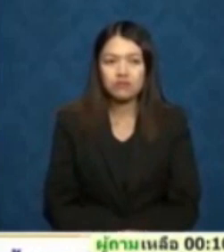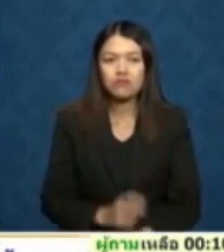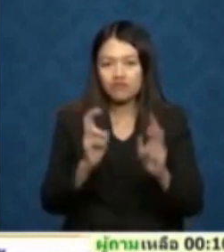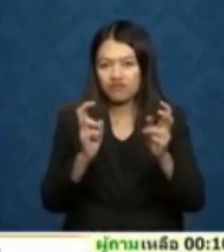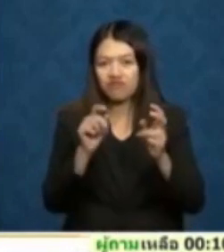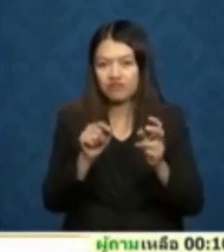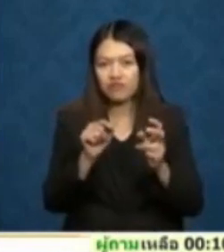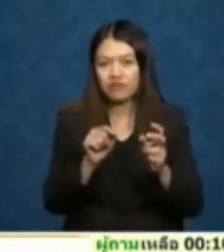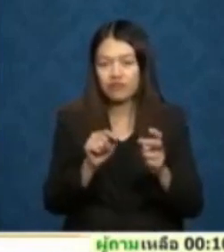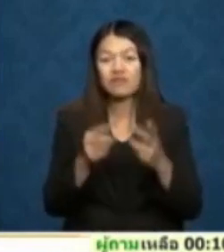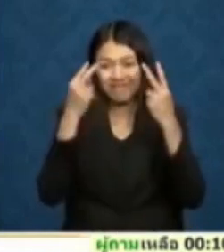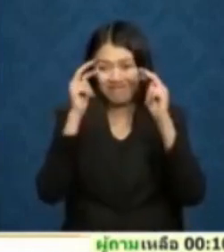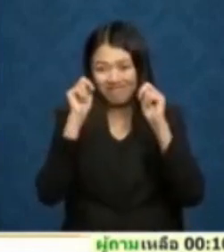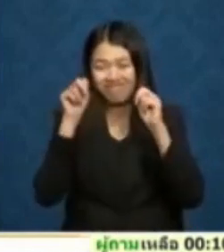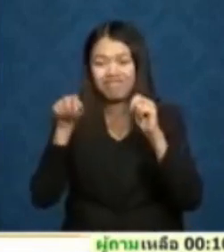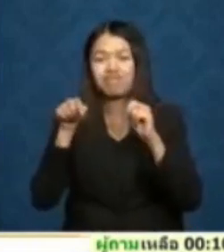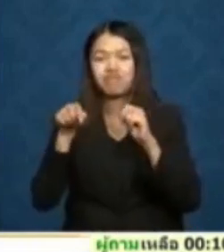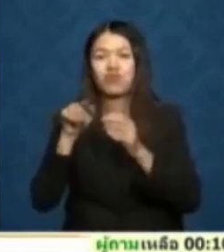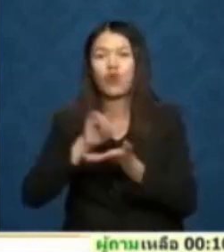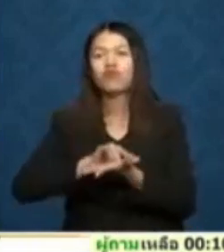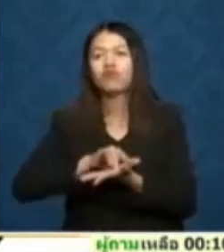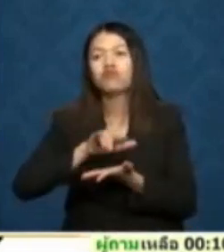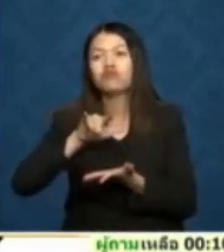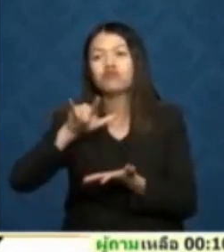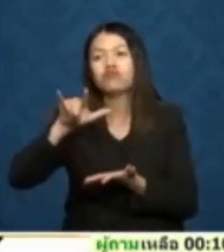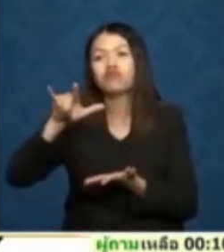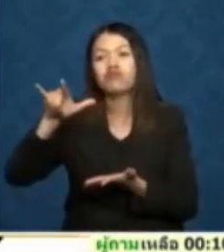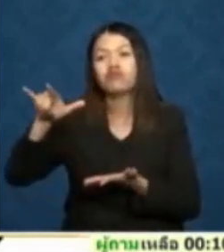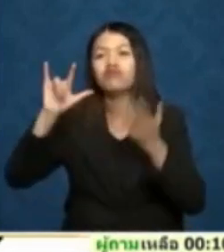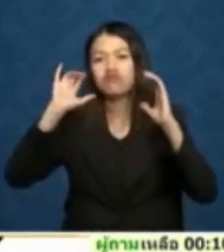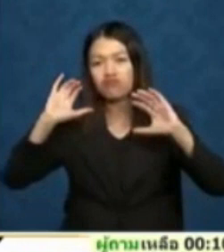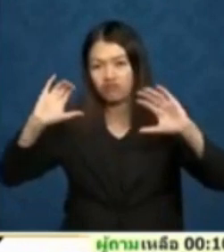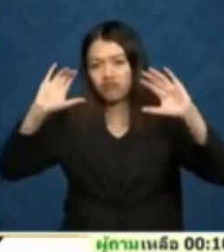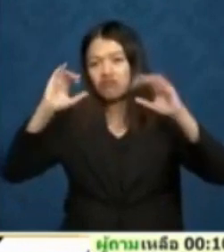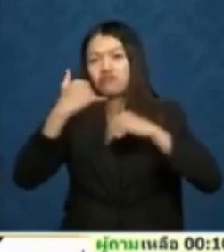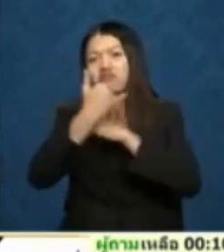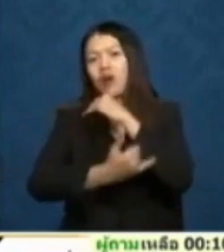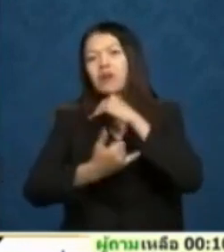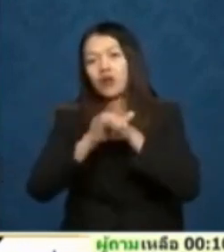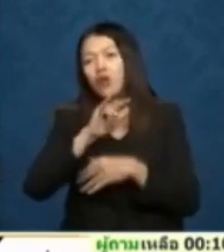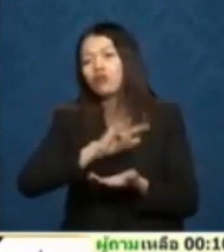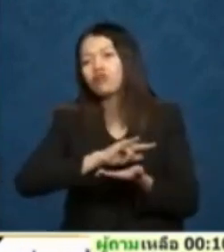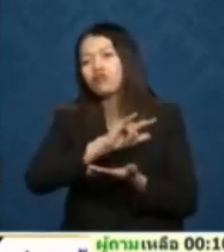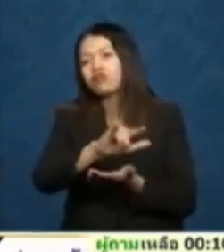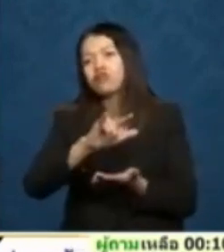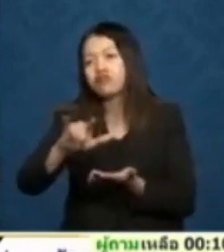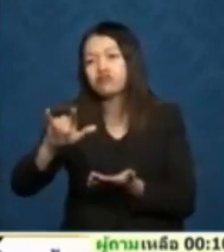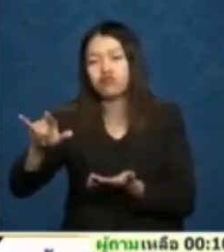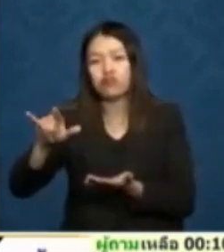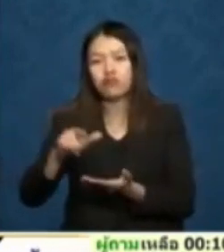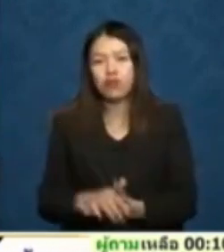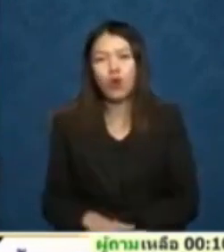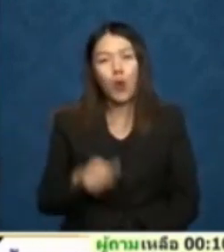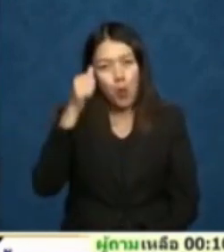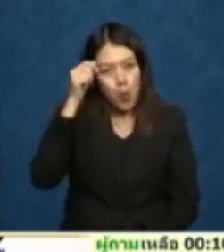แต่พระท่านนายกรัฐมนตรีได้เดินทางราชการต่างประเทศเป็นระยะเวลาหลาย